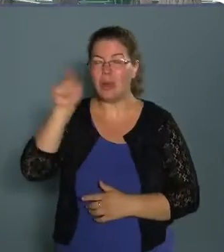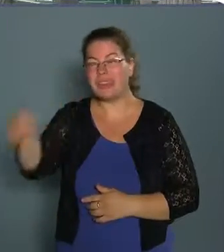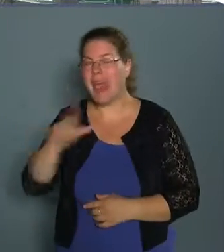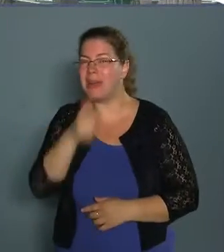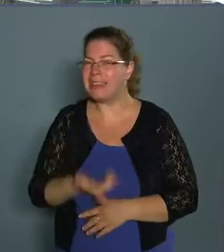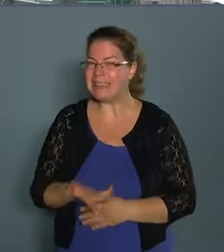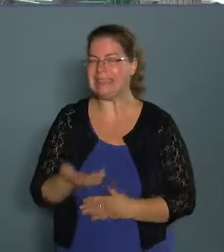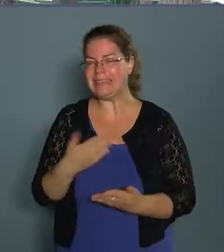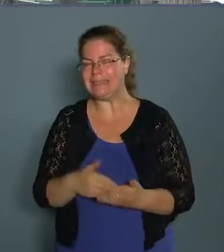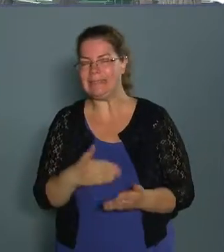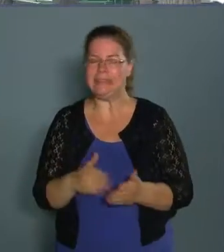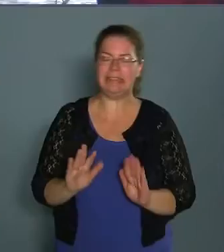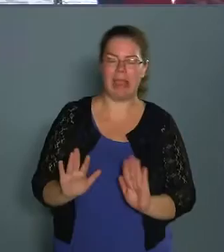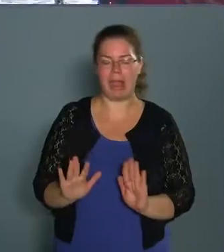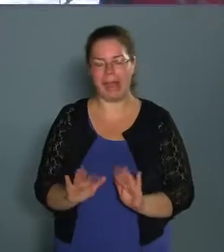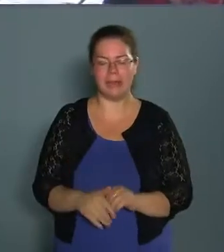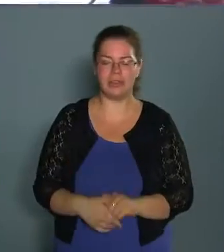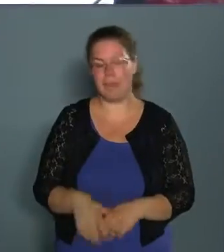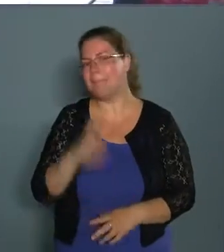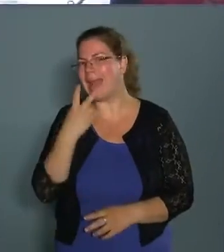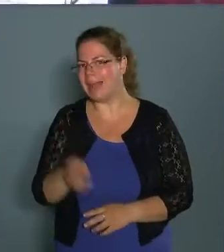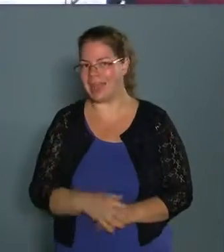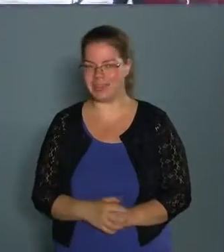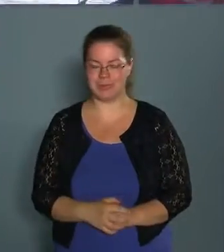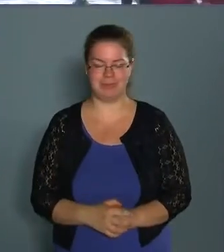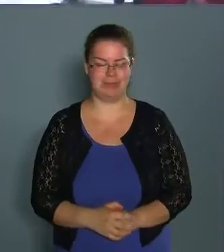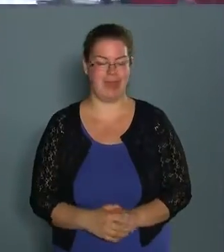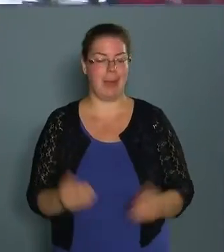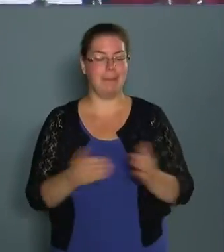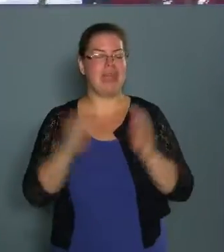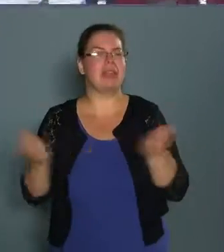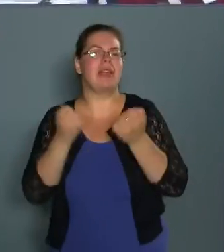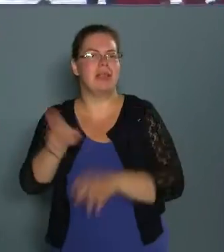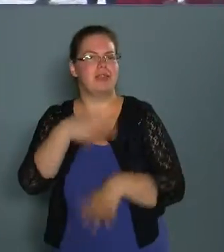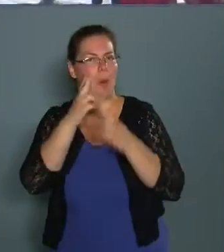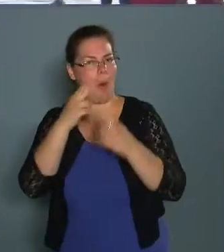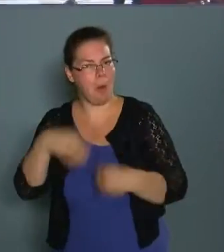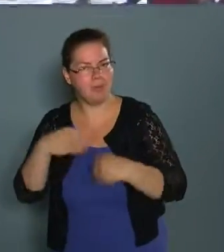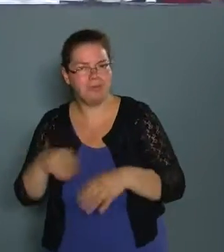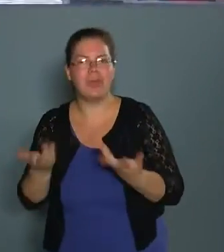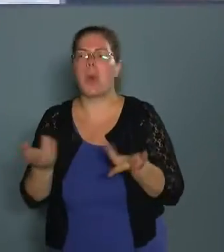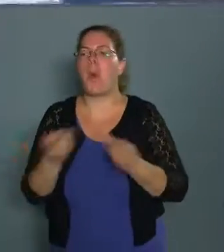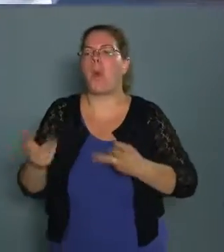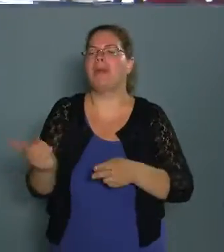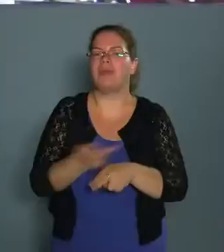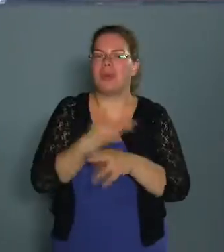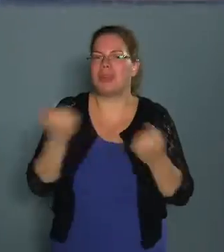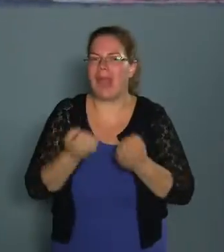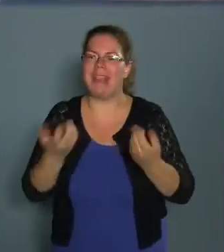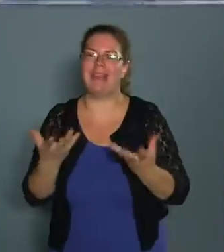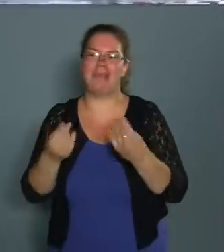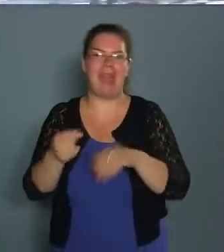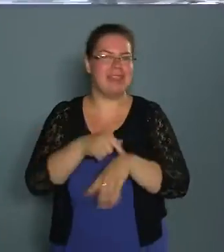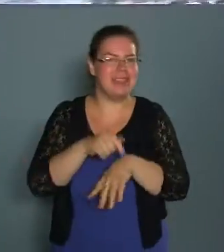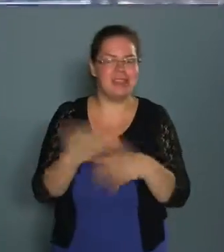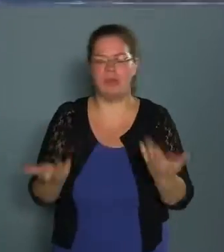úgyhogy ez egy kissé költségesebb mutatvány lesz, meglátjuk. Még az edzéseitekről beszélj nekem egy kicsit. Hol szoktatok edzeni, mennyi